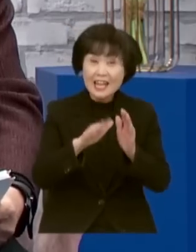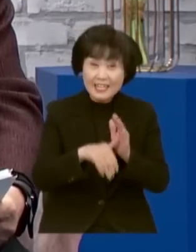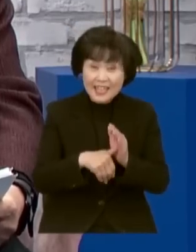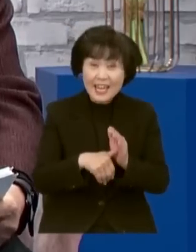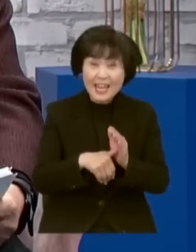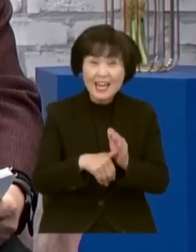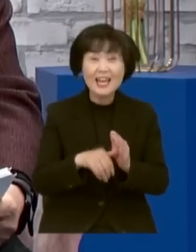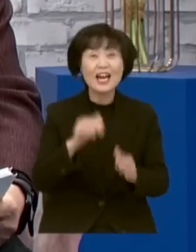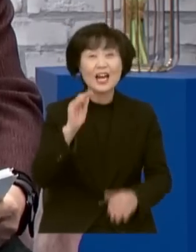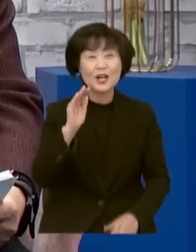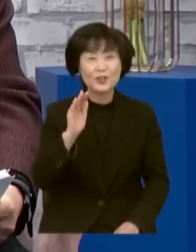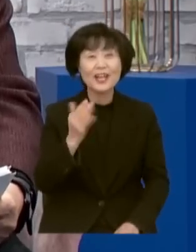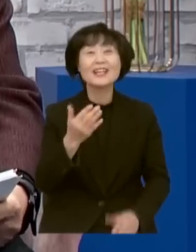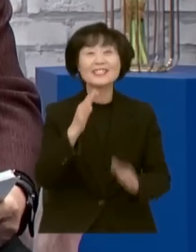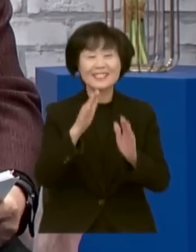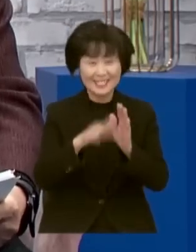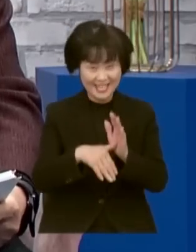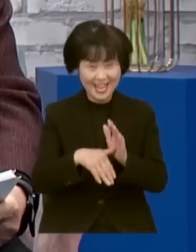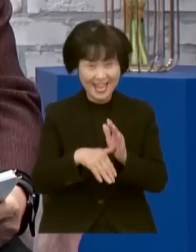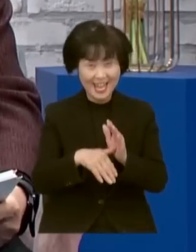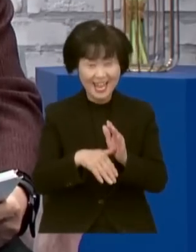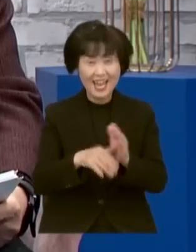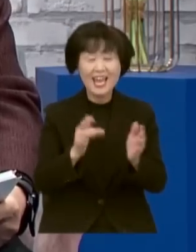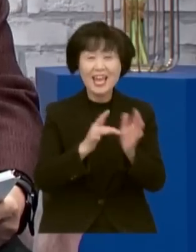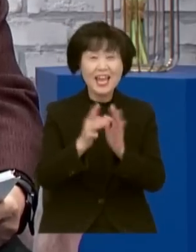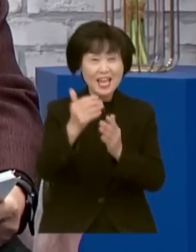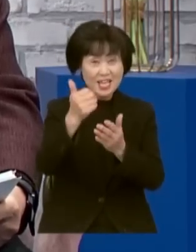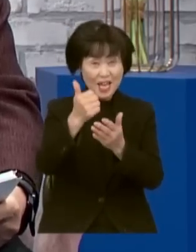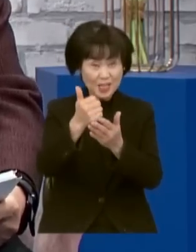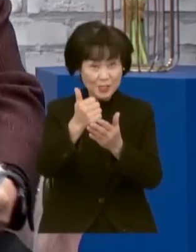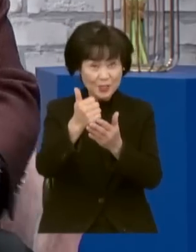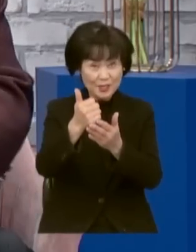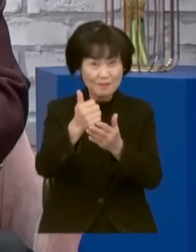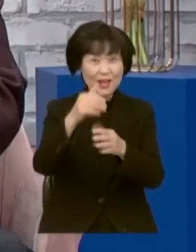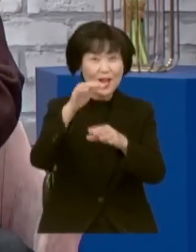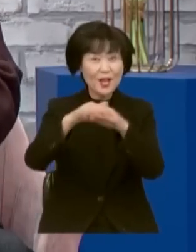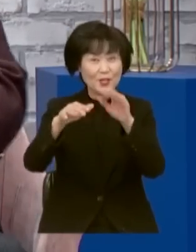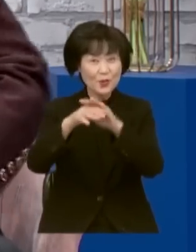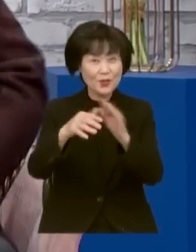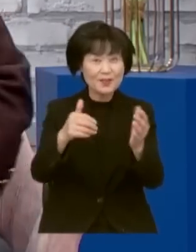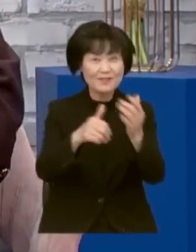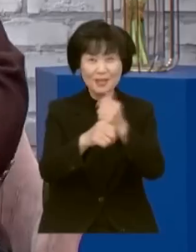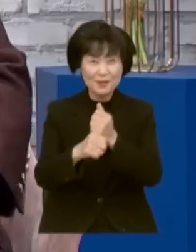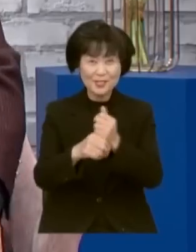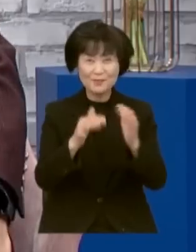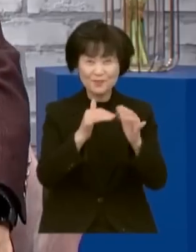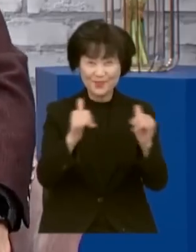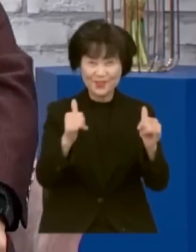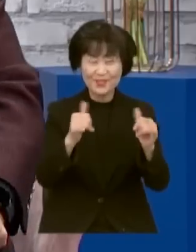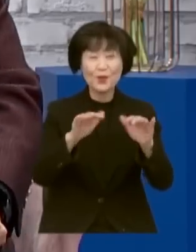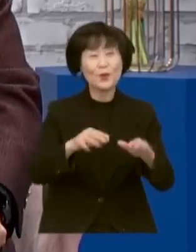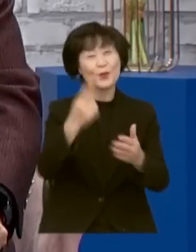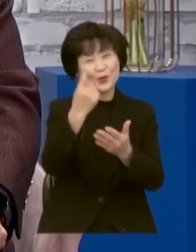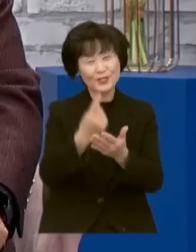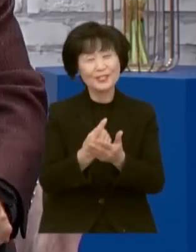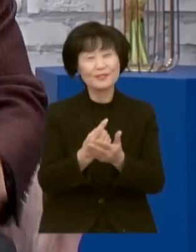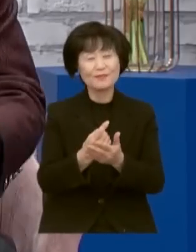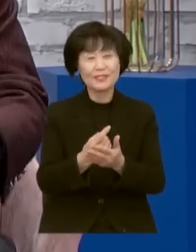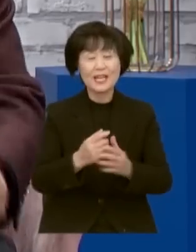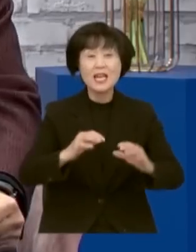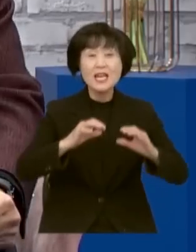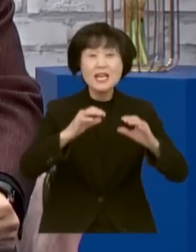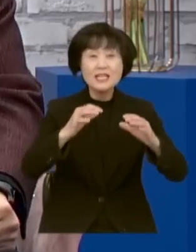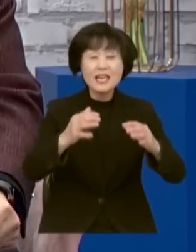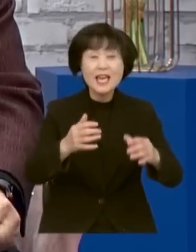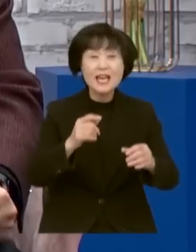하나님께서 다시 한번 손을 내미셨을 때 그 프로포즈에 얼른 덥석 손을 그렇지. 잡으신 분이십니다. 자 네. 소개할게요.